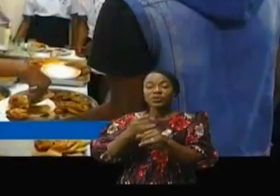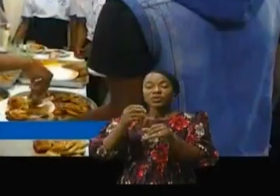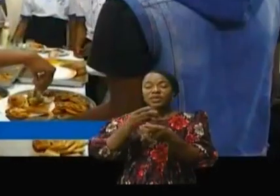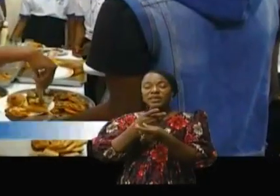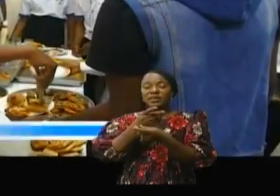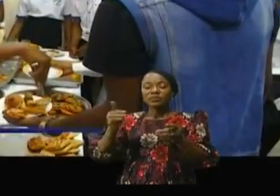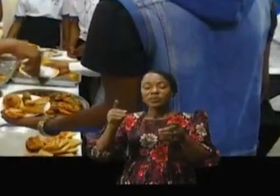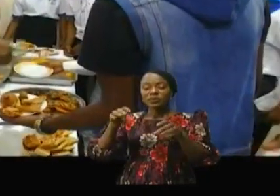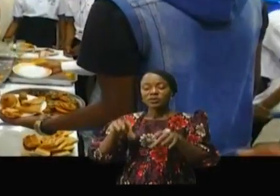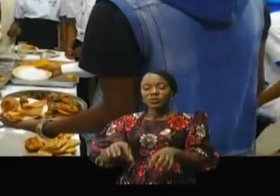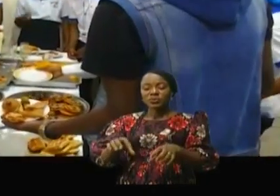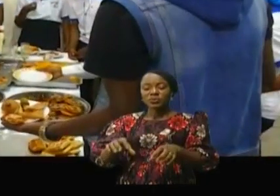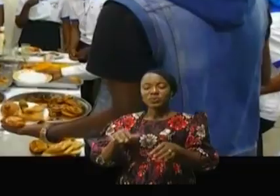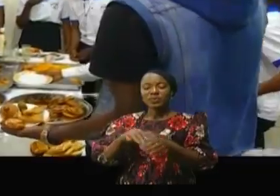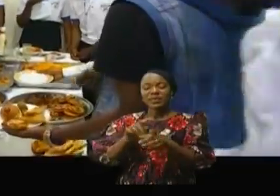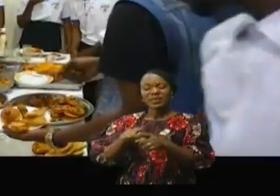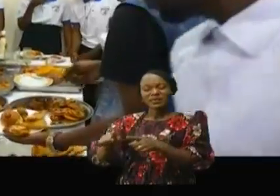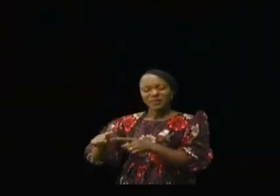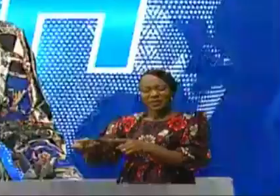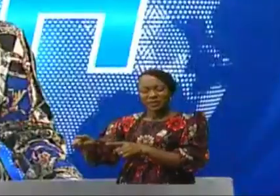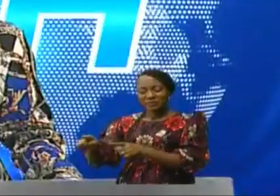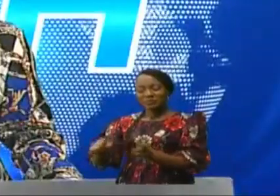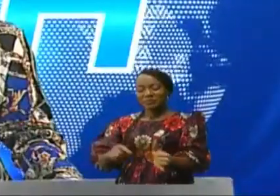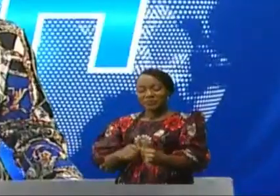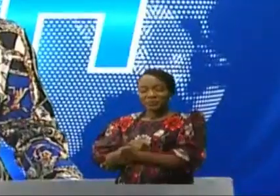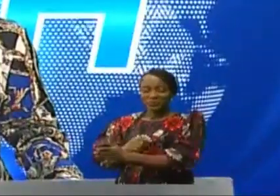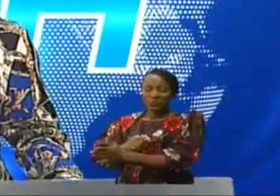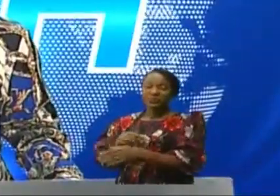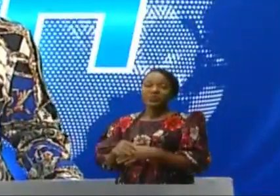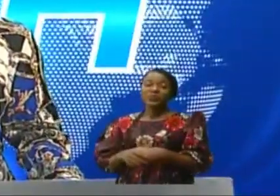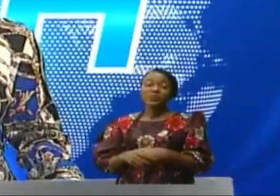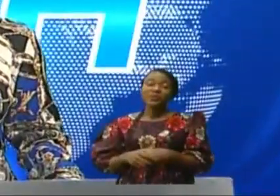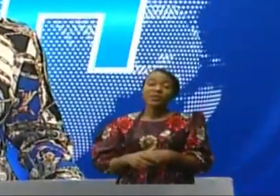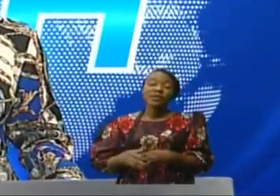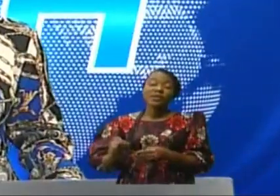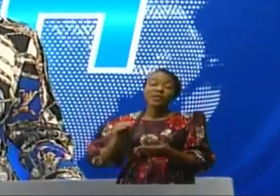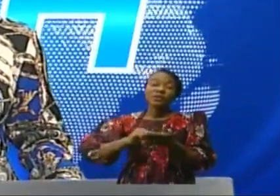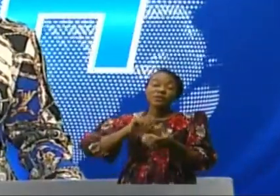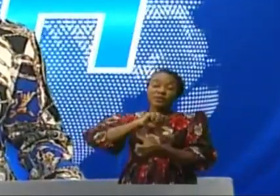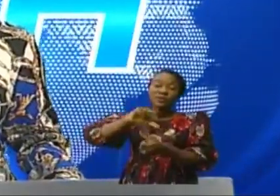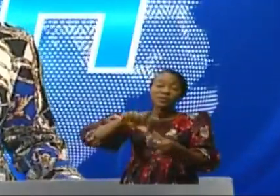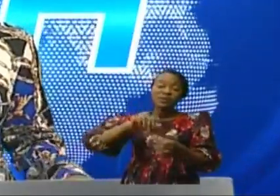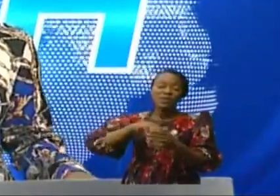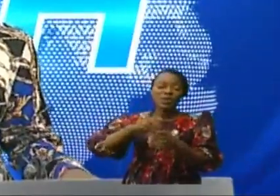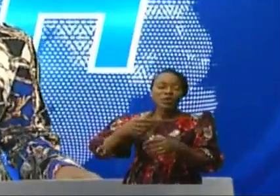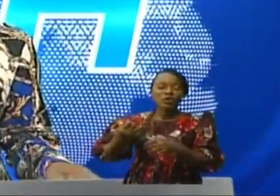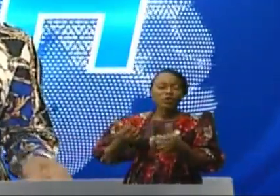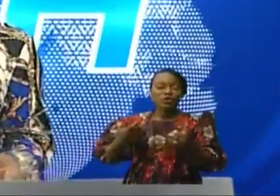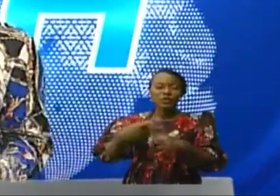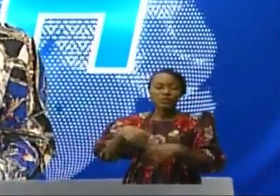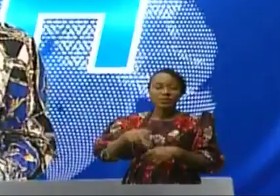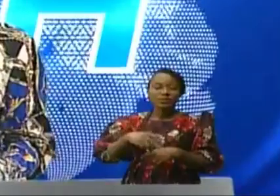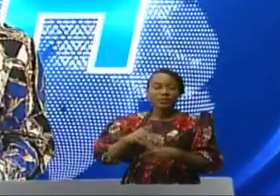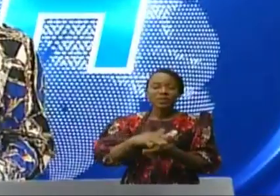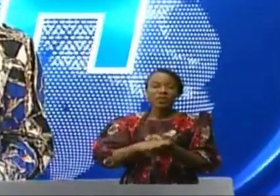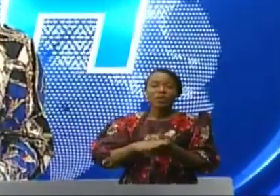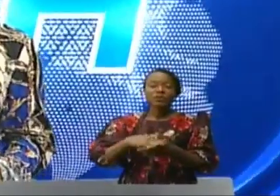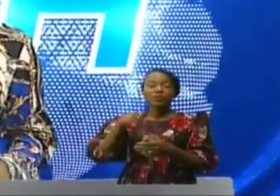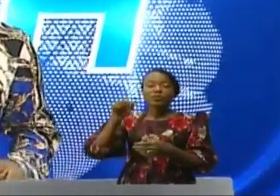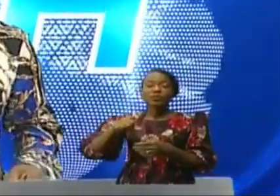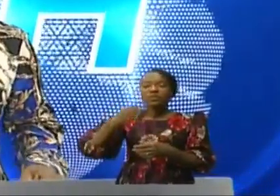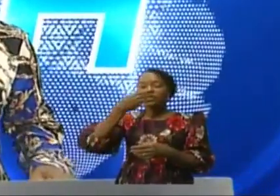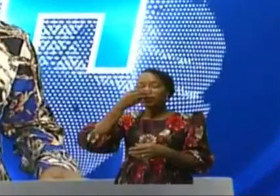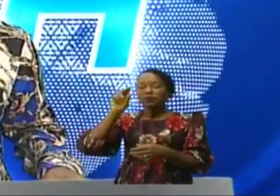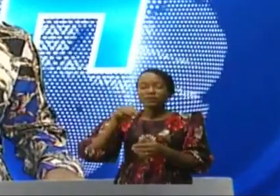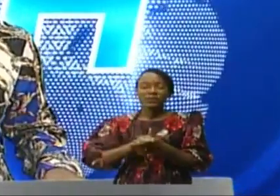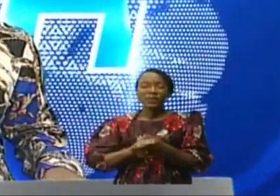démocratique du Congo dans sa diversité. Faisons le tour d'horizon de quelques provinces. Cap au sud Kivu, où le gouverneur